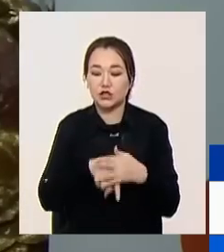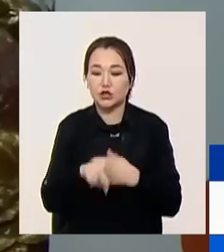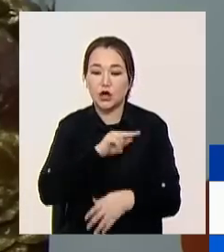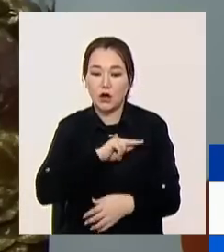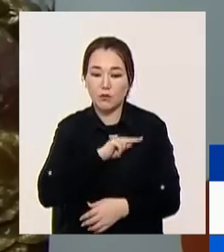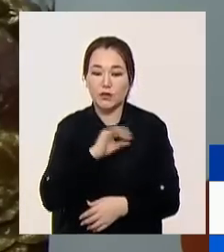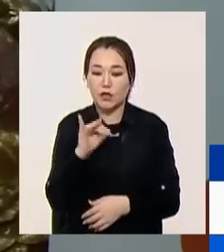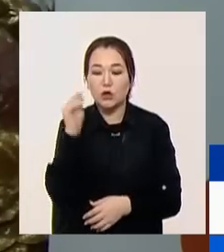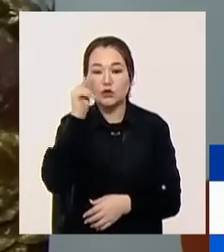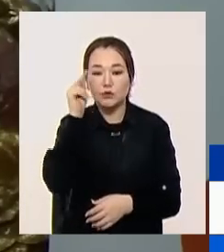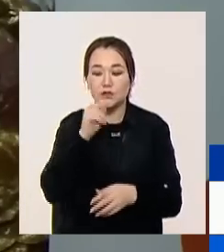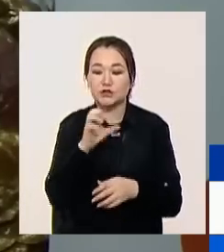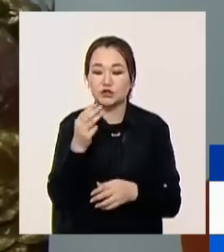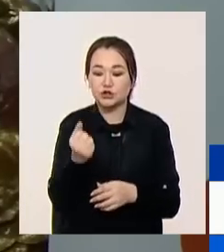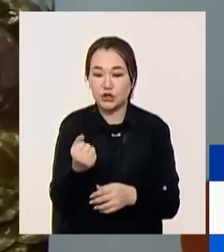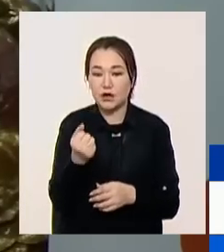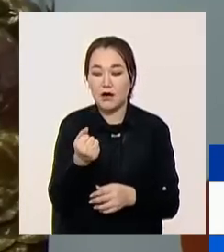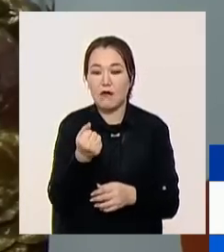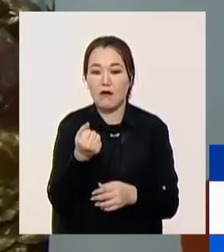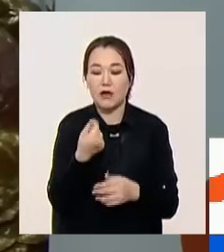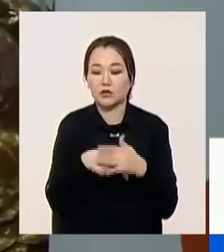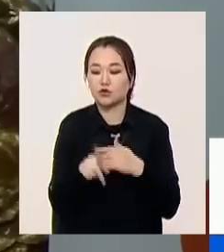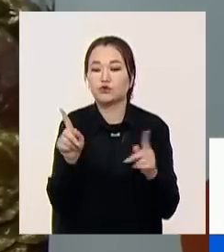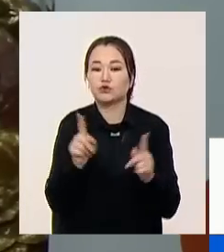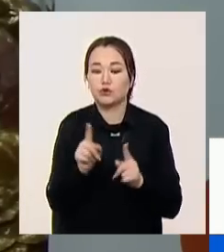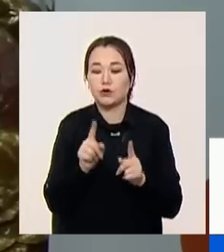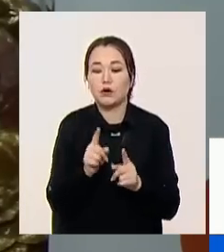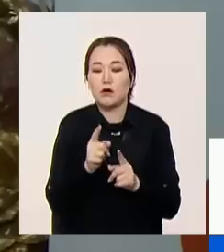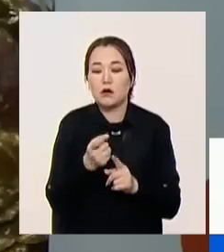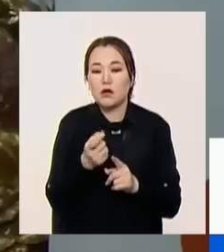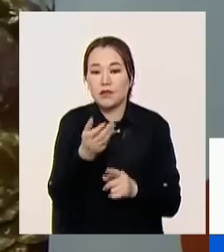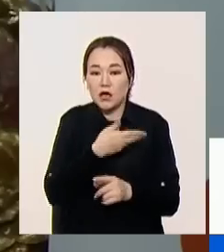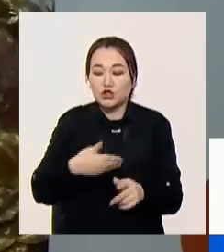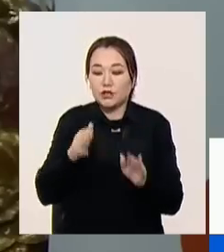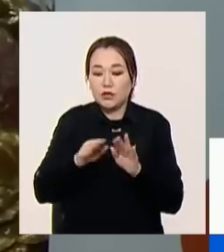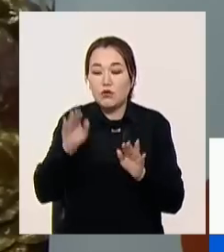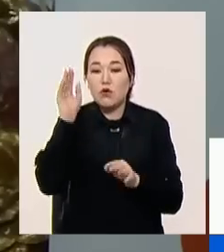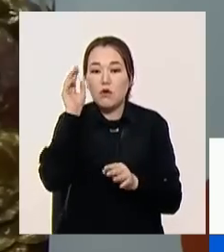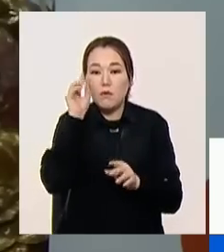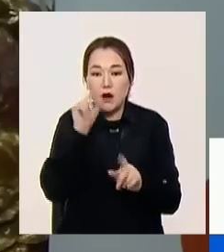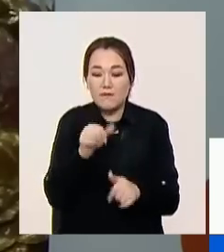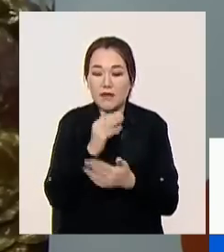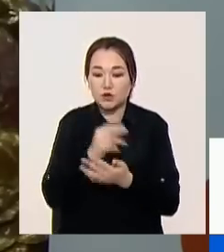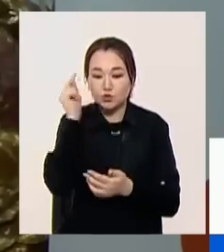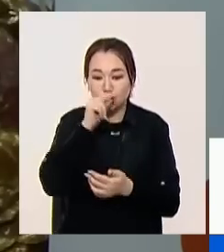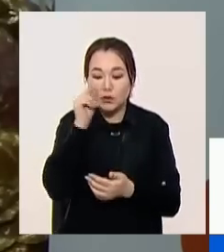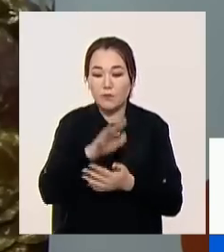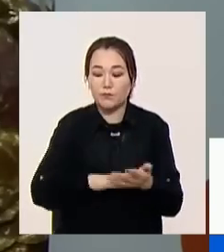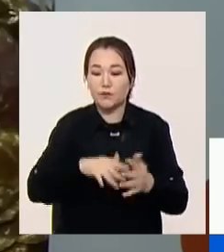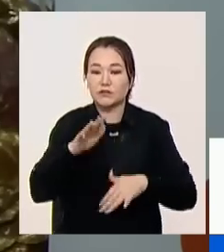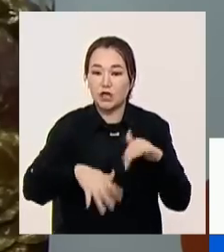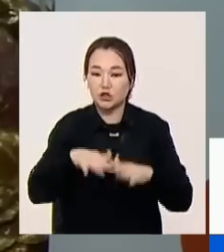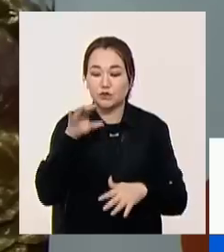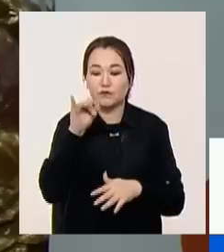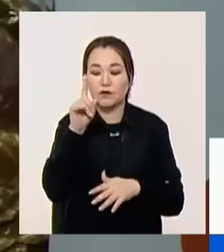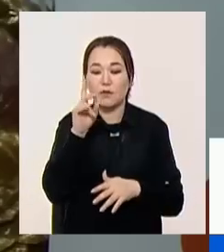и учеба в США. Вот, то есть, что это значит? Наши студенты имеют право там обучаясь, потом пройти стажировку и